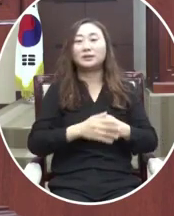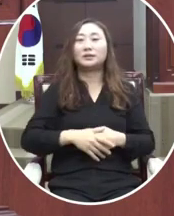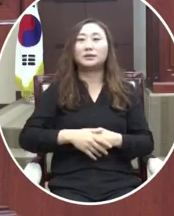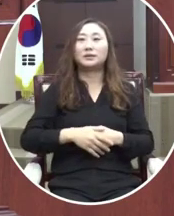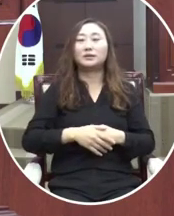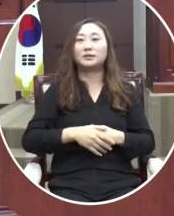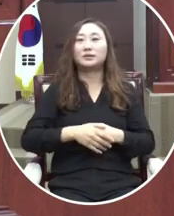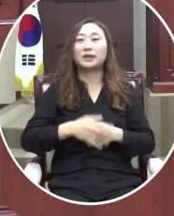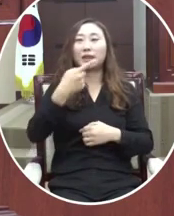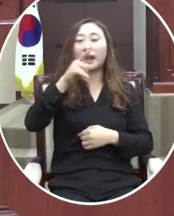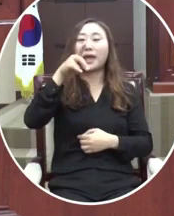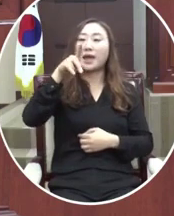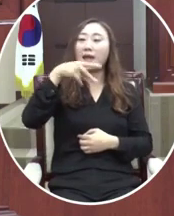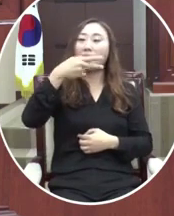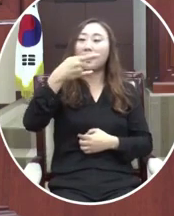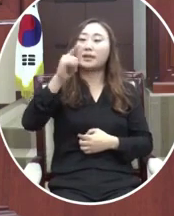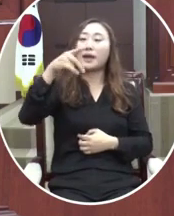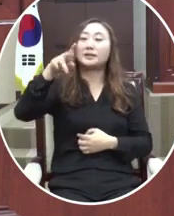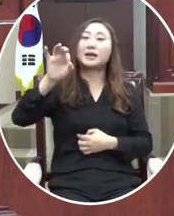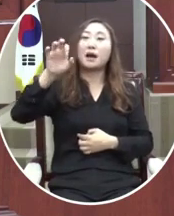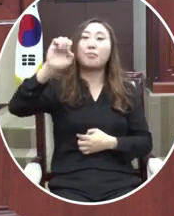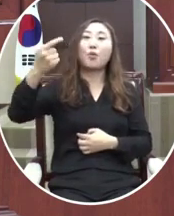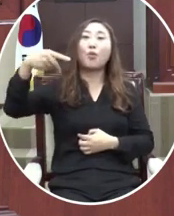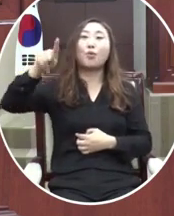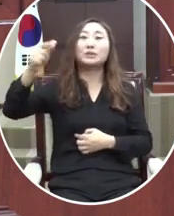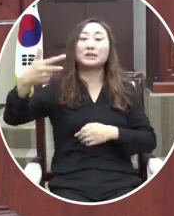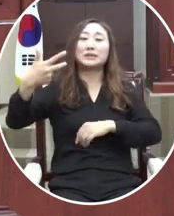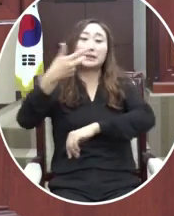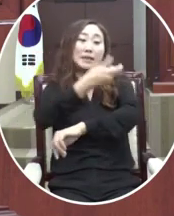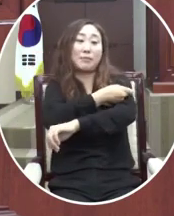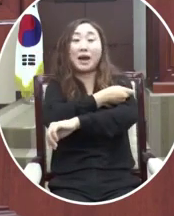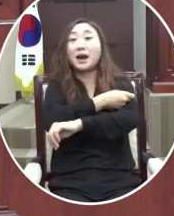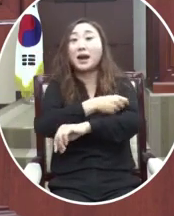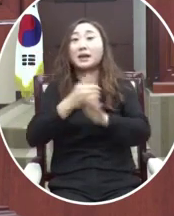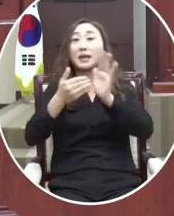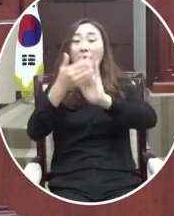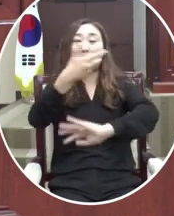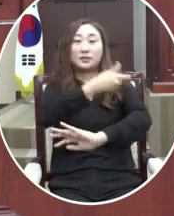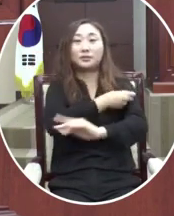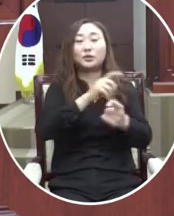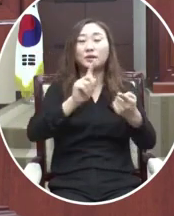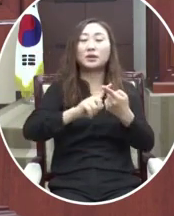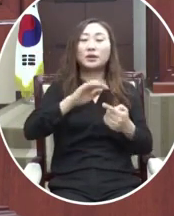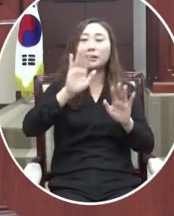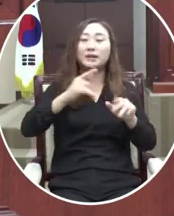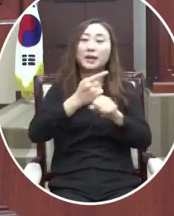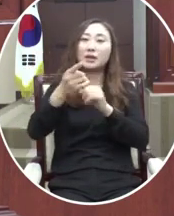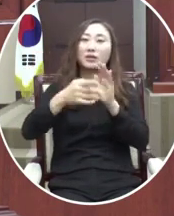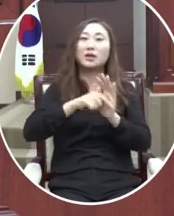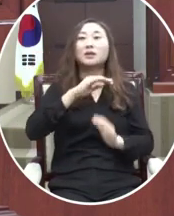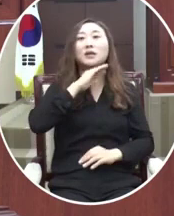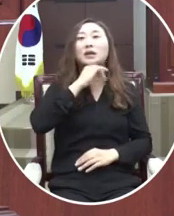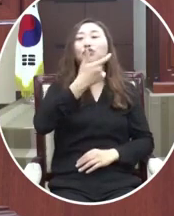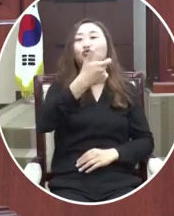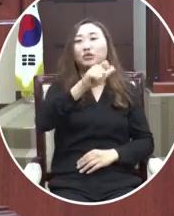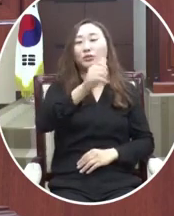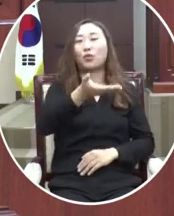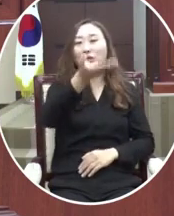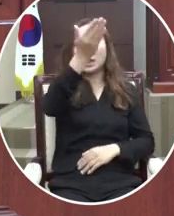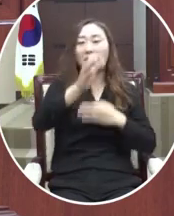대상 포진 예방 접촉을 내년엔 65세 이상 어르신까지 확대해 고통과 질병에 따른 경제적